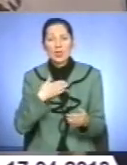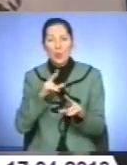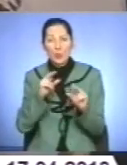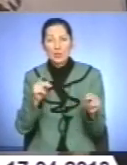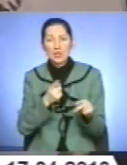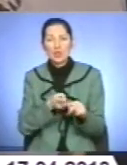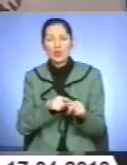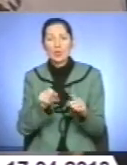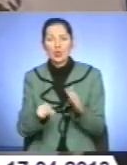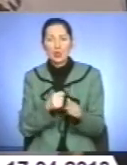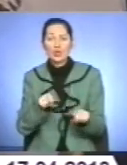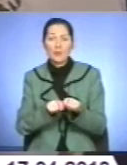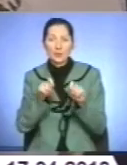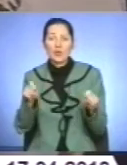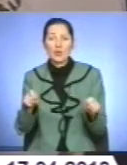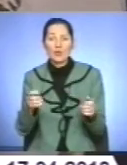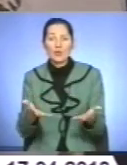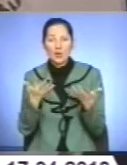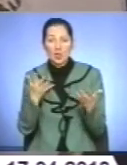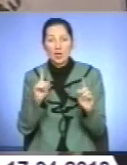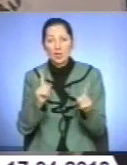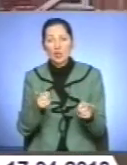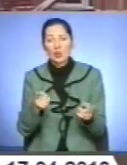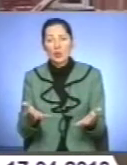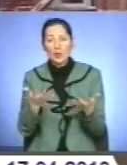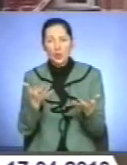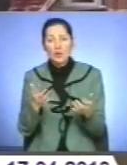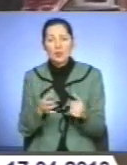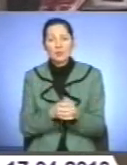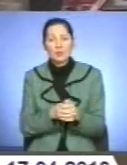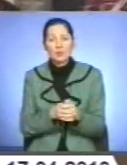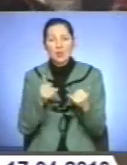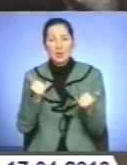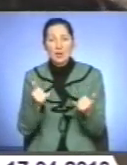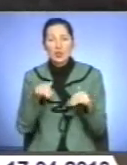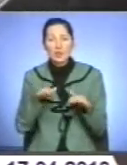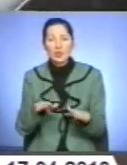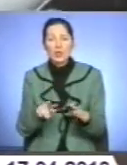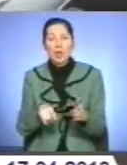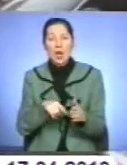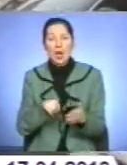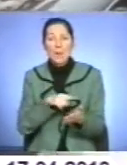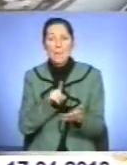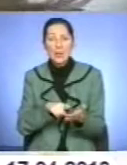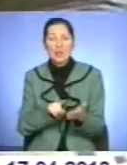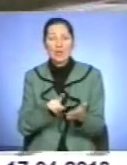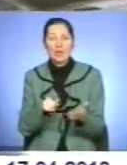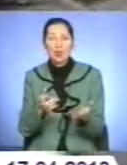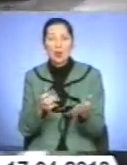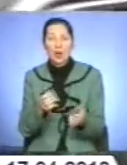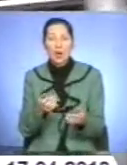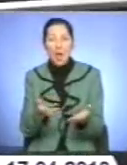що цей злочин відкриють. І дійсно вони вже відкрили цей злочин. На даний час вирішується питання про обрання міри запобіжного заходу для